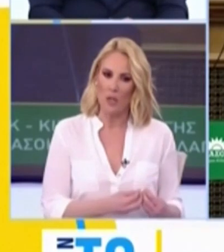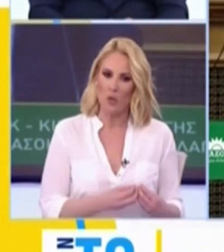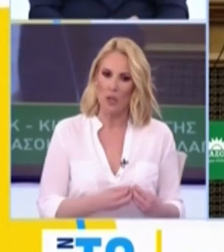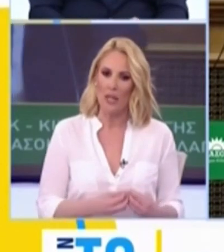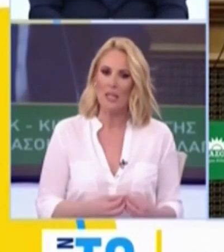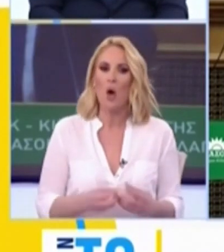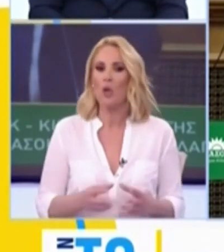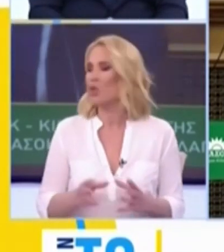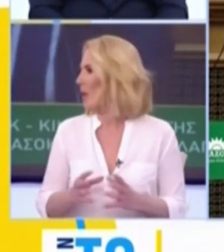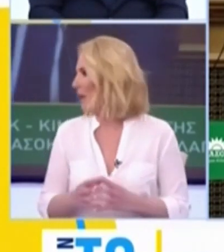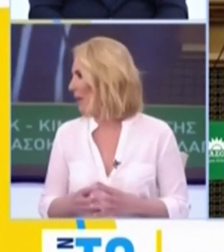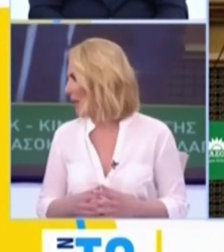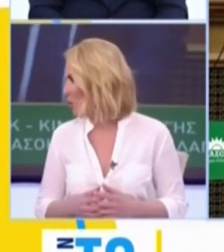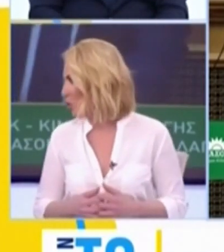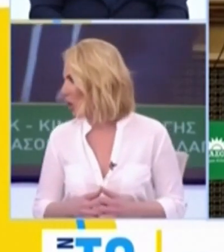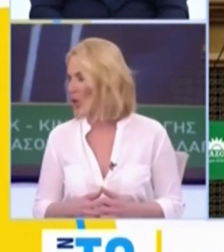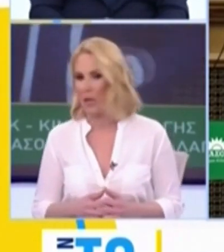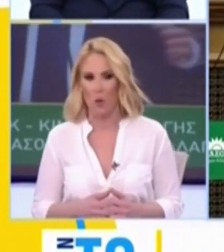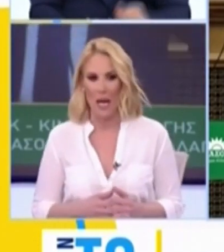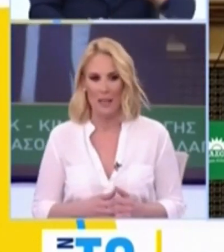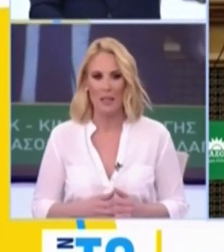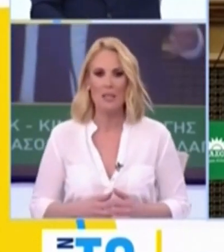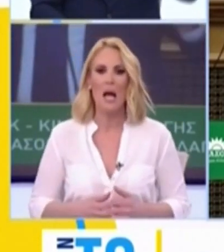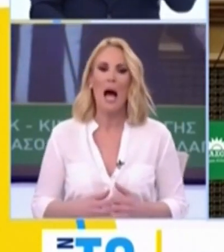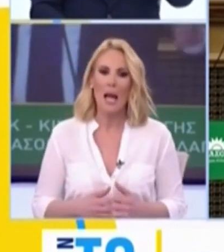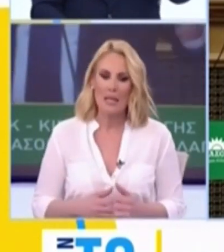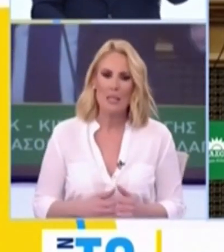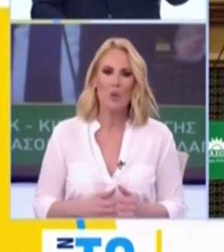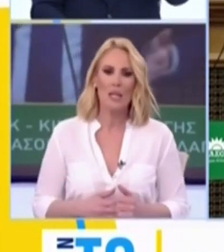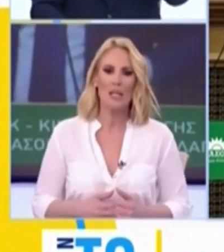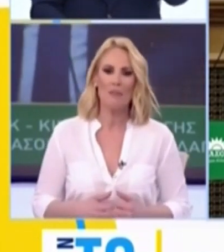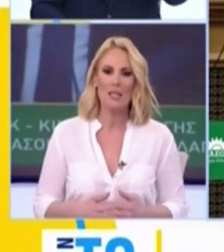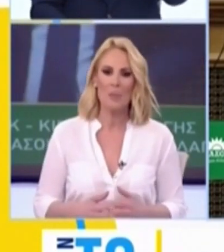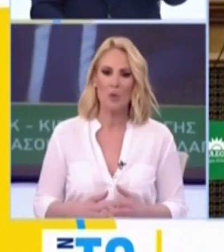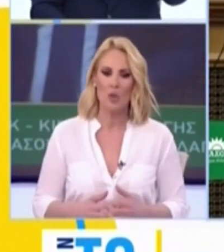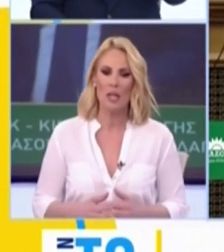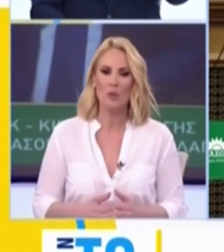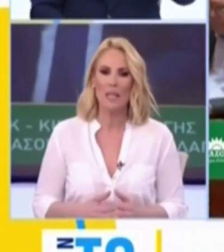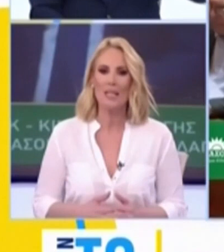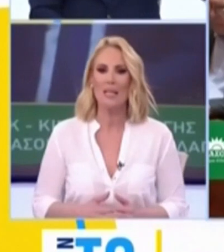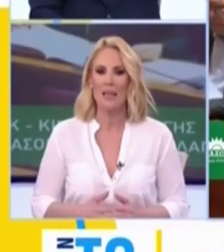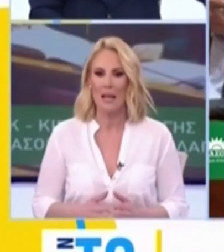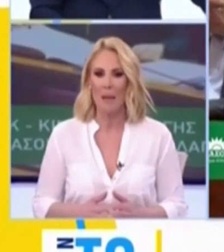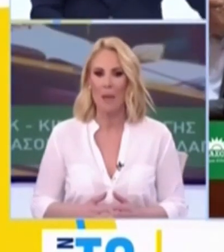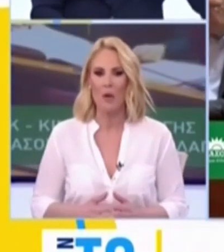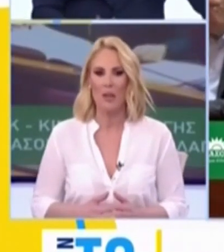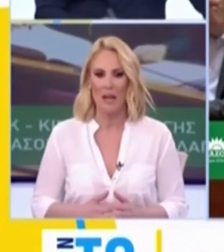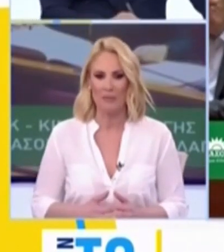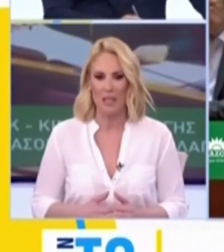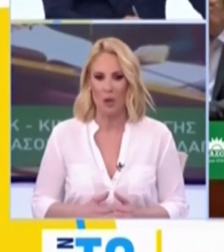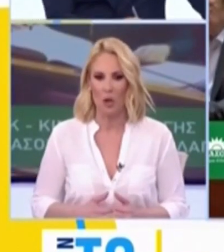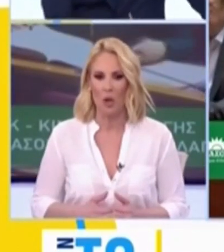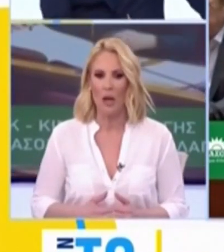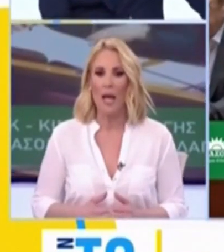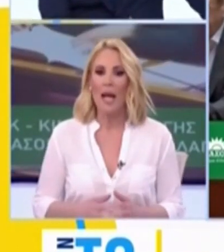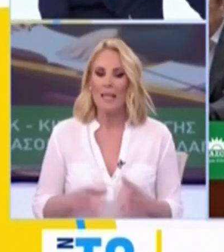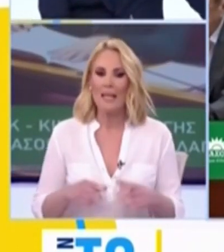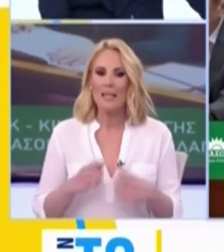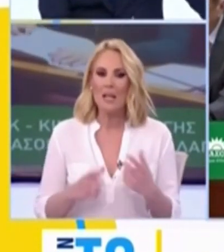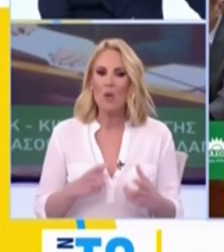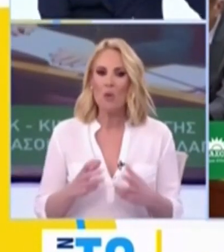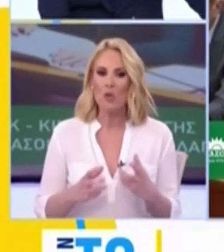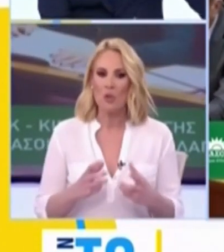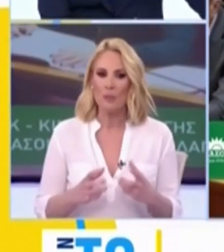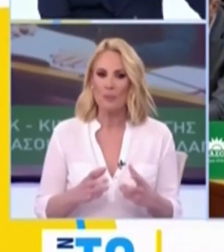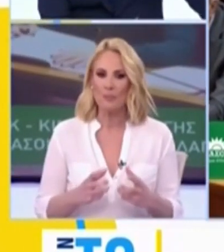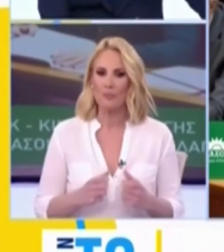τις απώλειες του ΣΥΡΙΖΑ, όχι όσο θα περίμενε ίσως ο κύριος Ανδρουλάκης, αλλά σίγουρα έχει ανεβάσει τα ποσοστά του και είναι σταθερά πλέον δεύτερο.